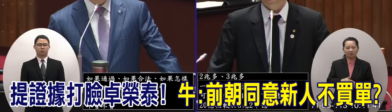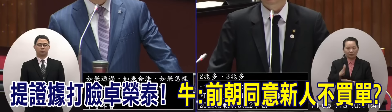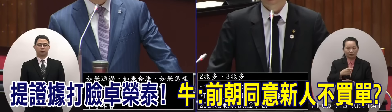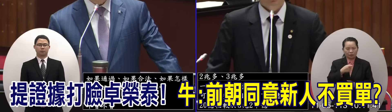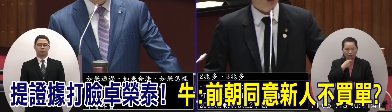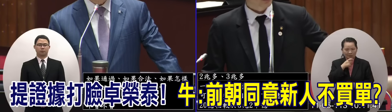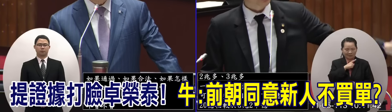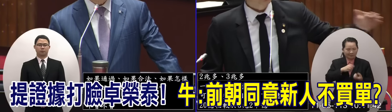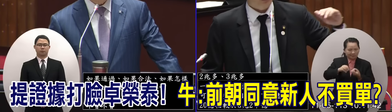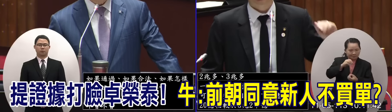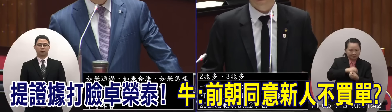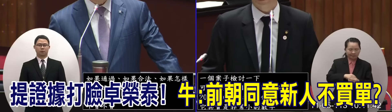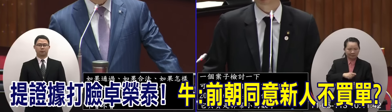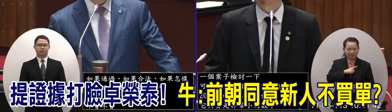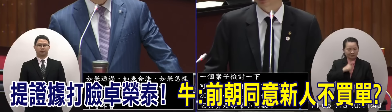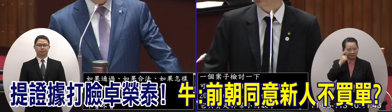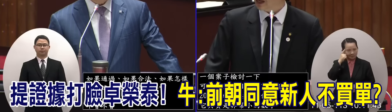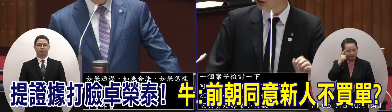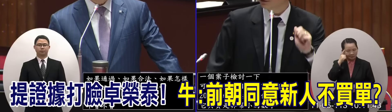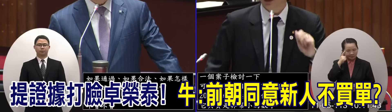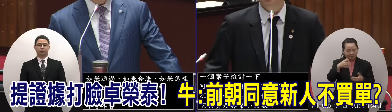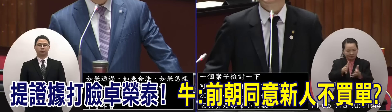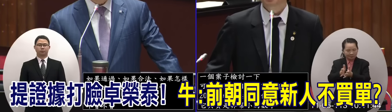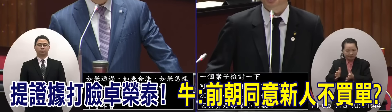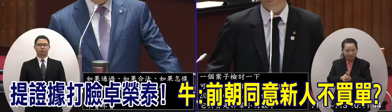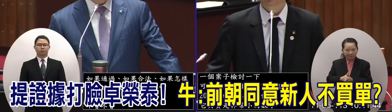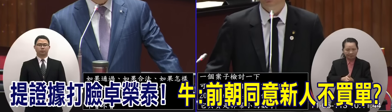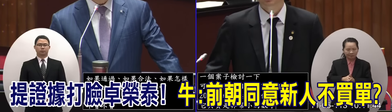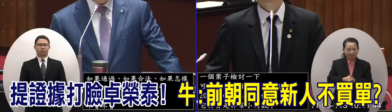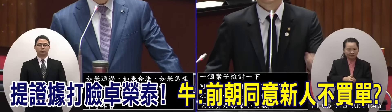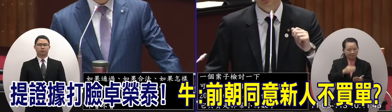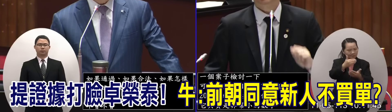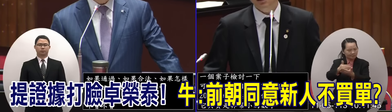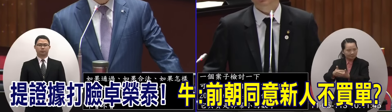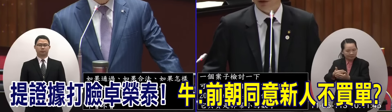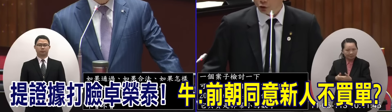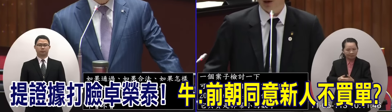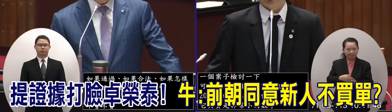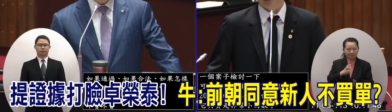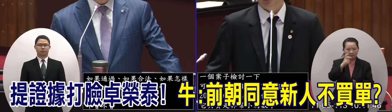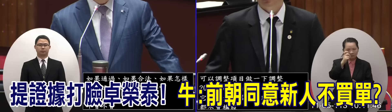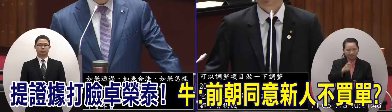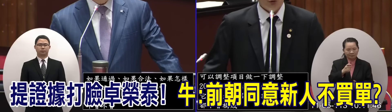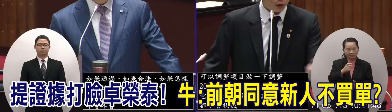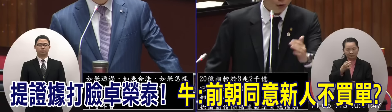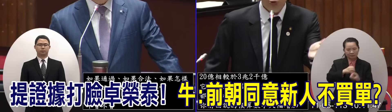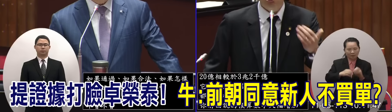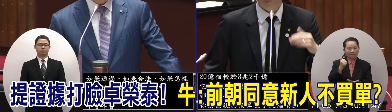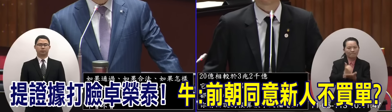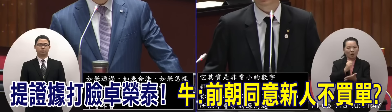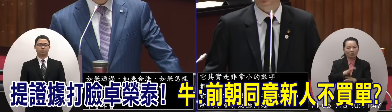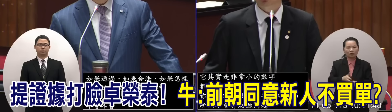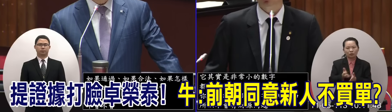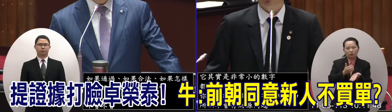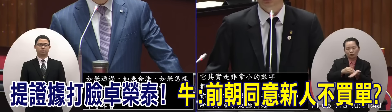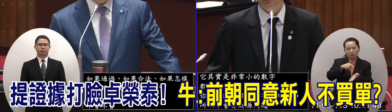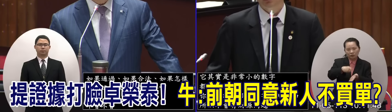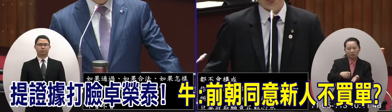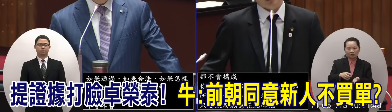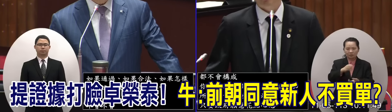点心思，稍微检讨一下各部会哪一些地方可以省一省，是不是这个20亿的裁员就跑出来了？就是透过预算的方式